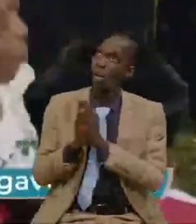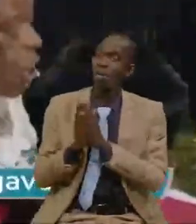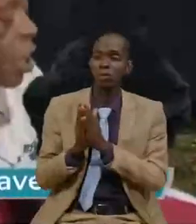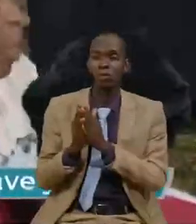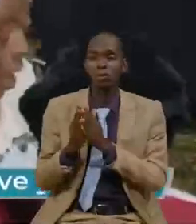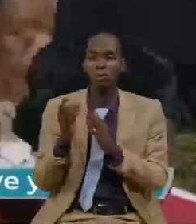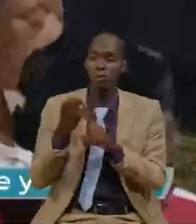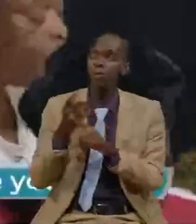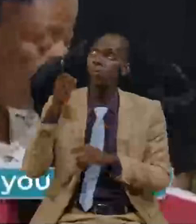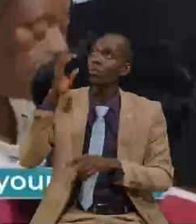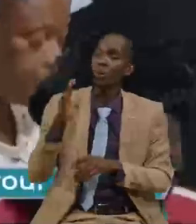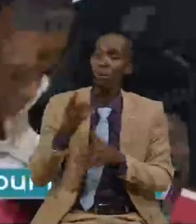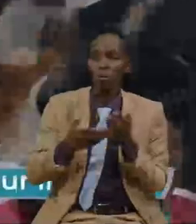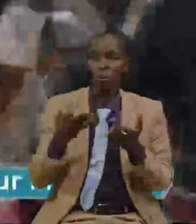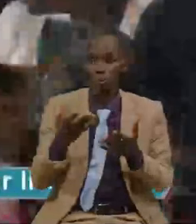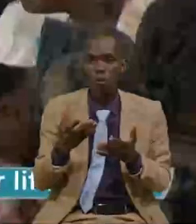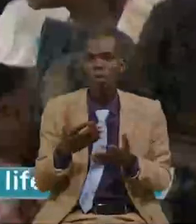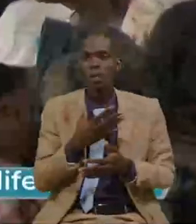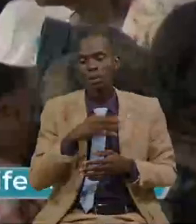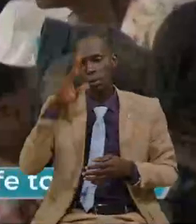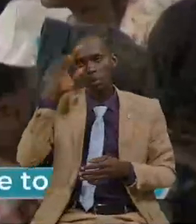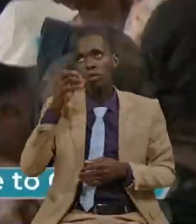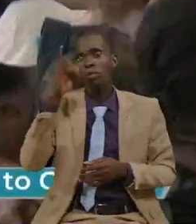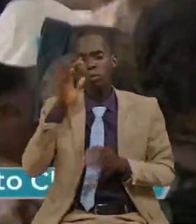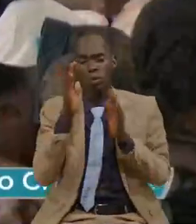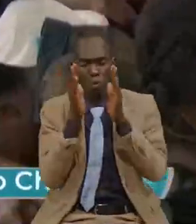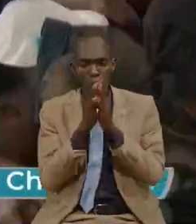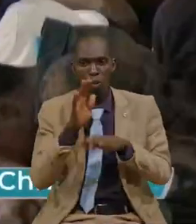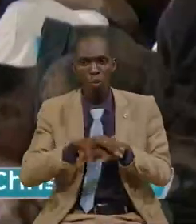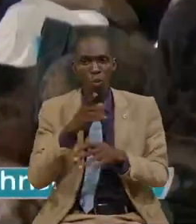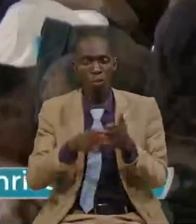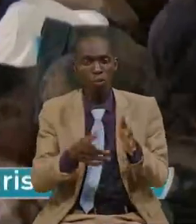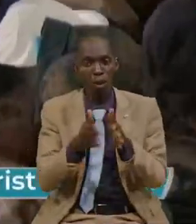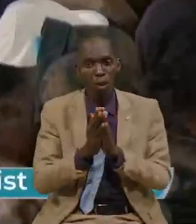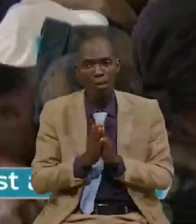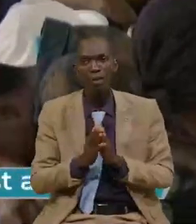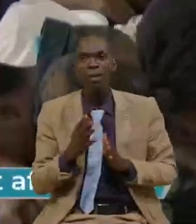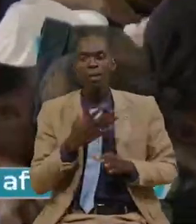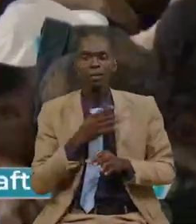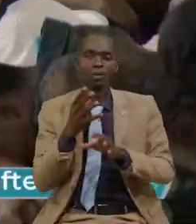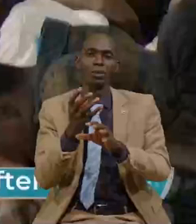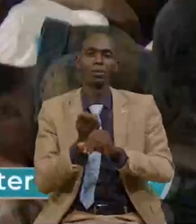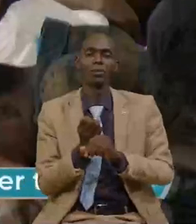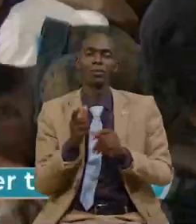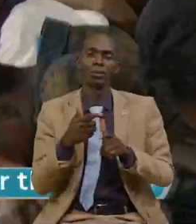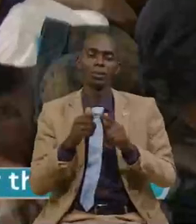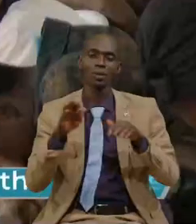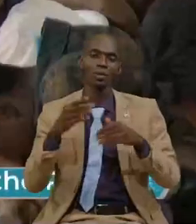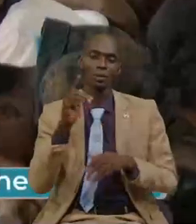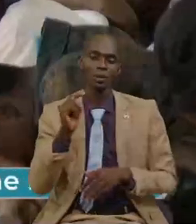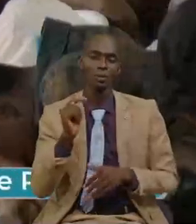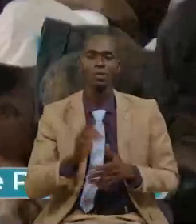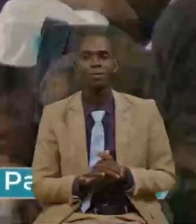prie, vous recevez le miracle, vous fuyez. Non! Restez. Il n'y a personne qui doit quitter.